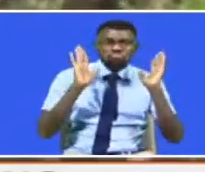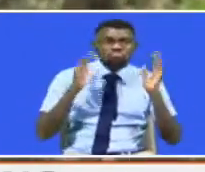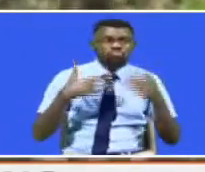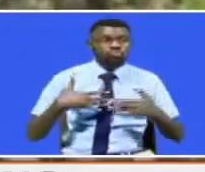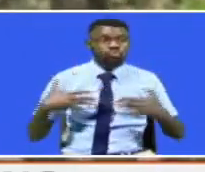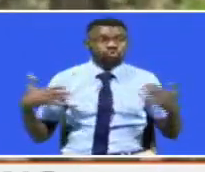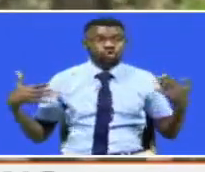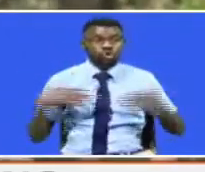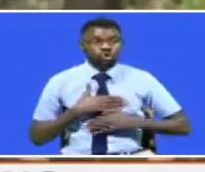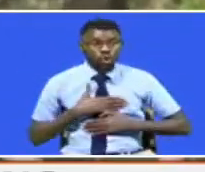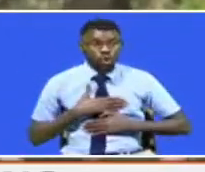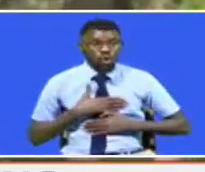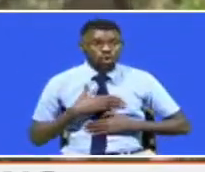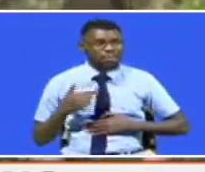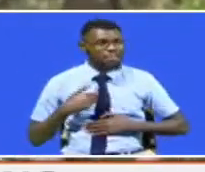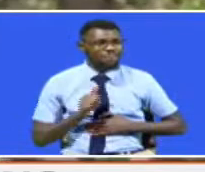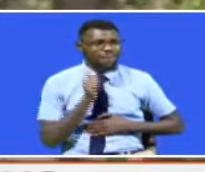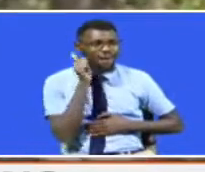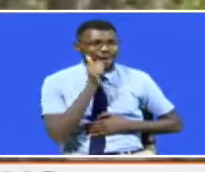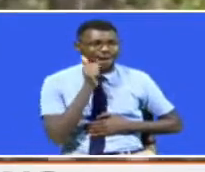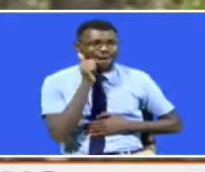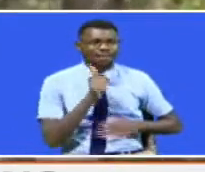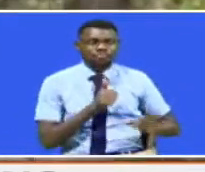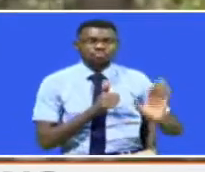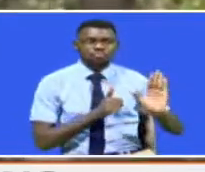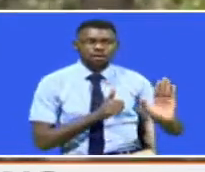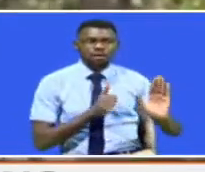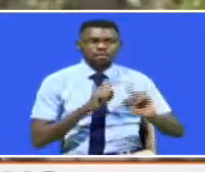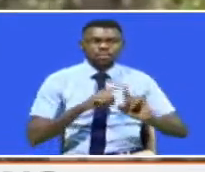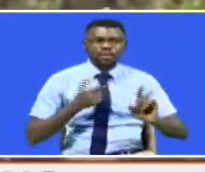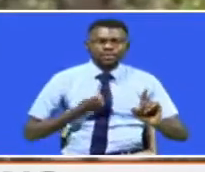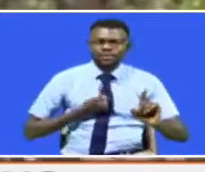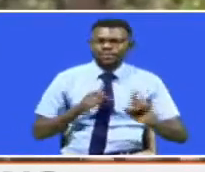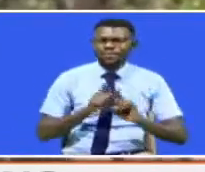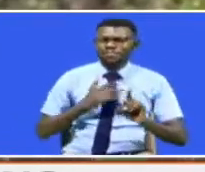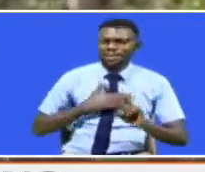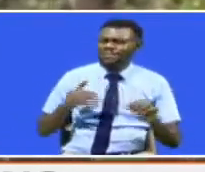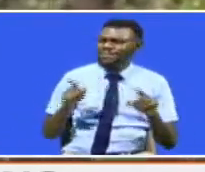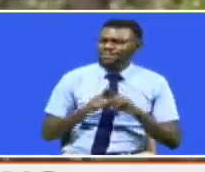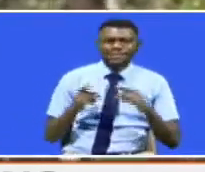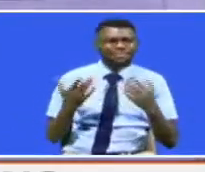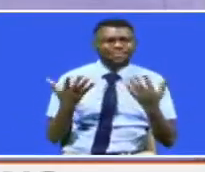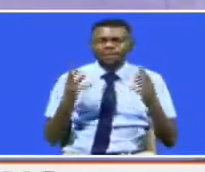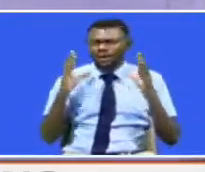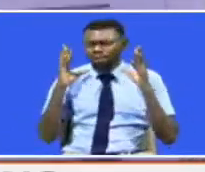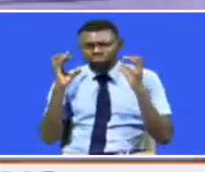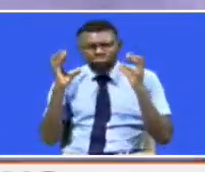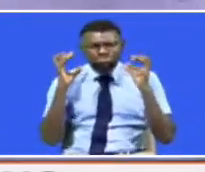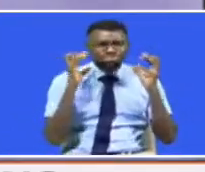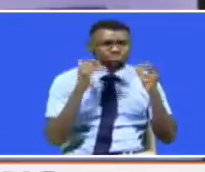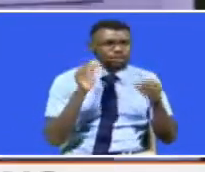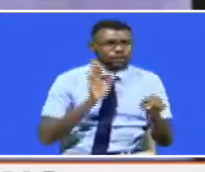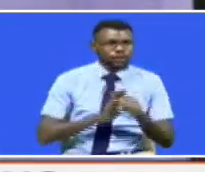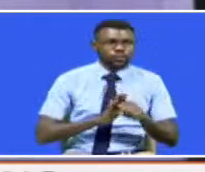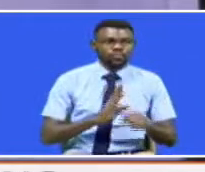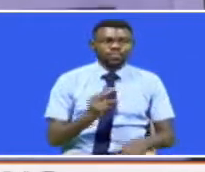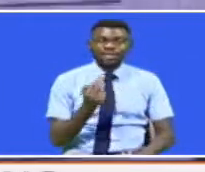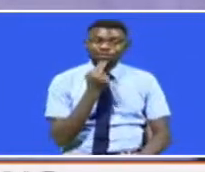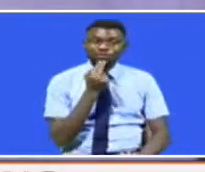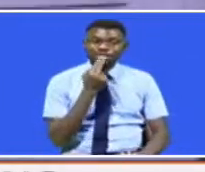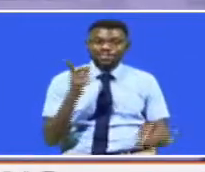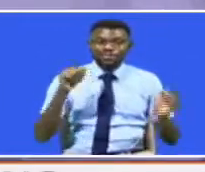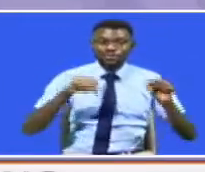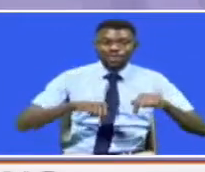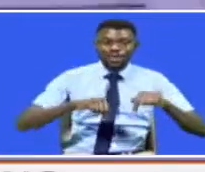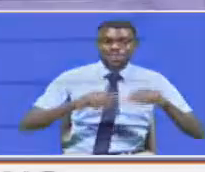me, I'm a hunt by the way, but my sister is disturbed, like he has turned mad. Siku ya Jumanne, familia ya Fanuel